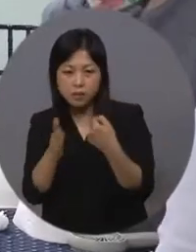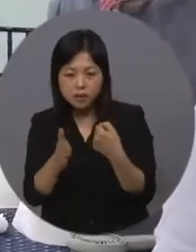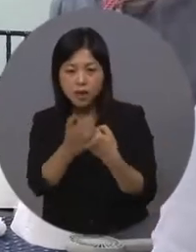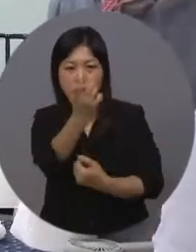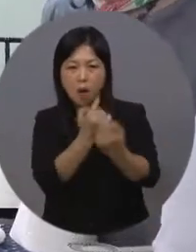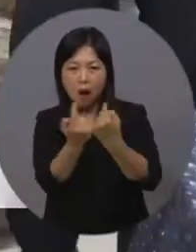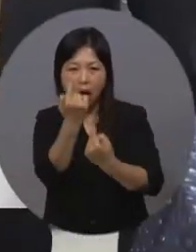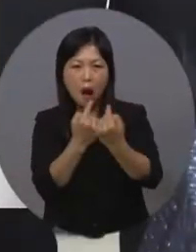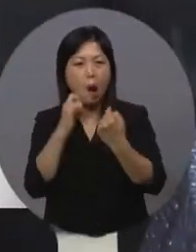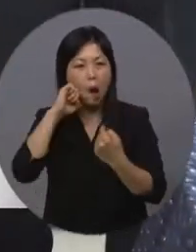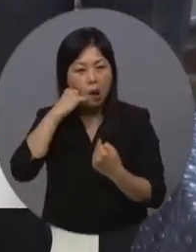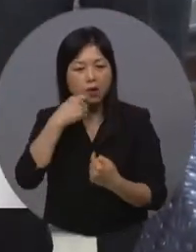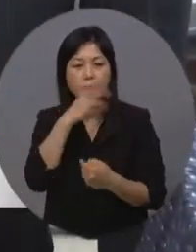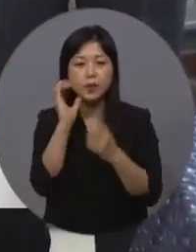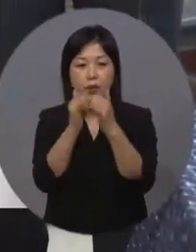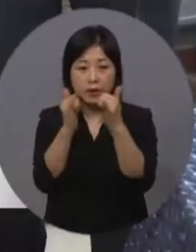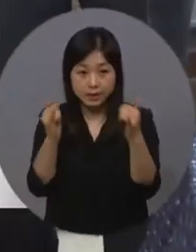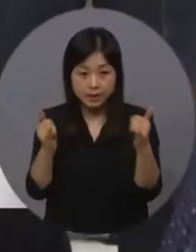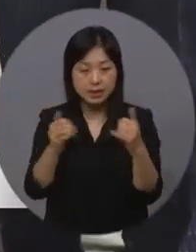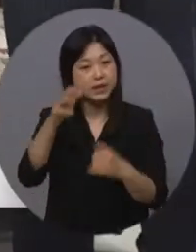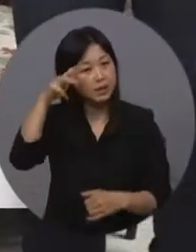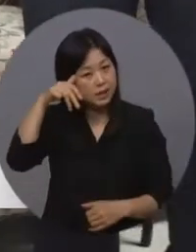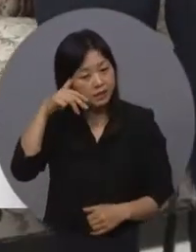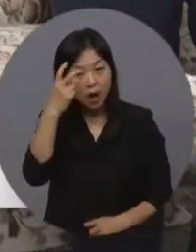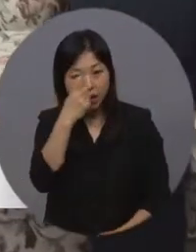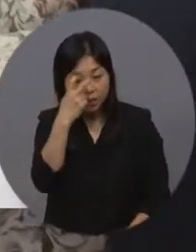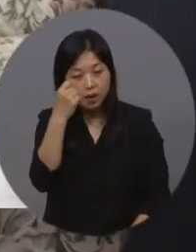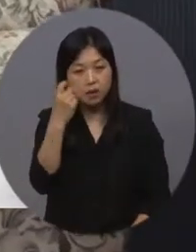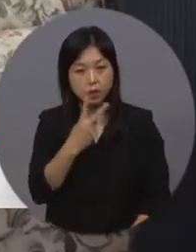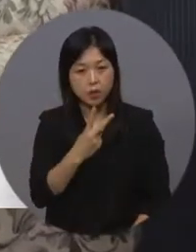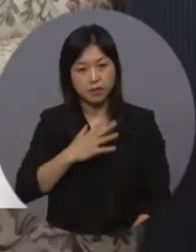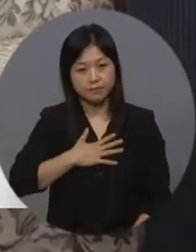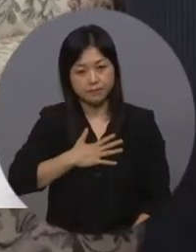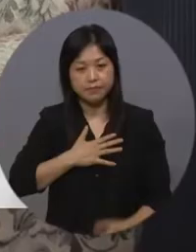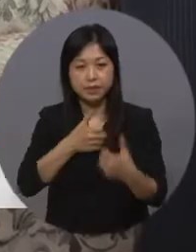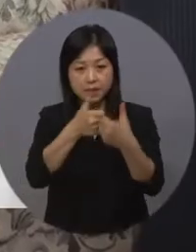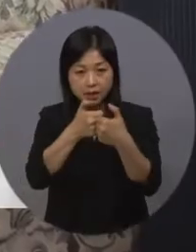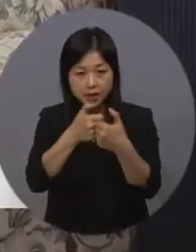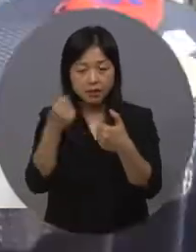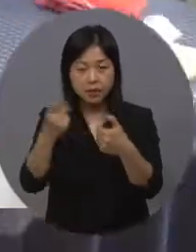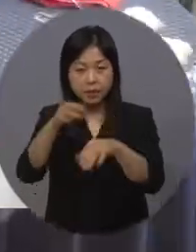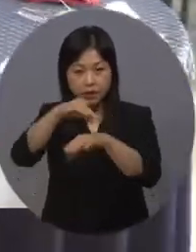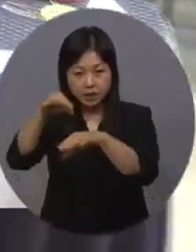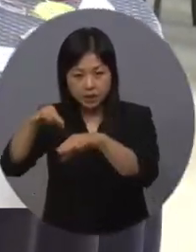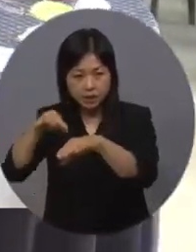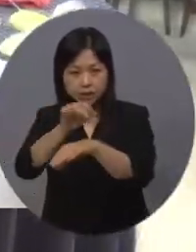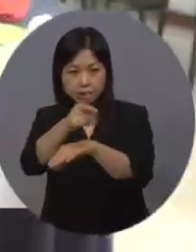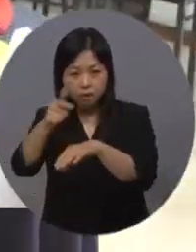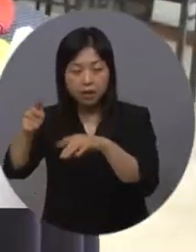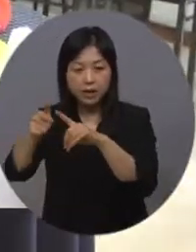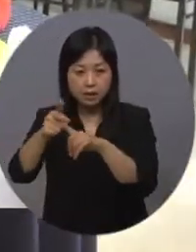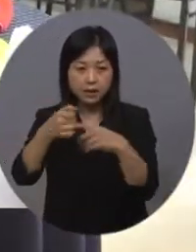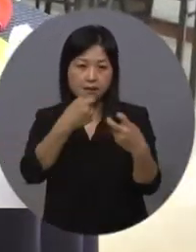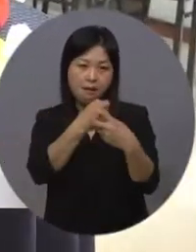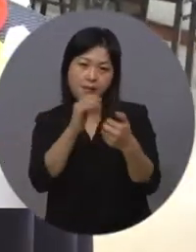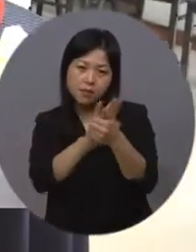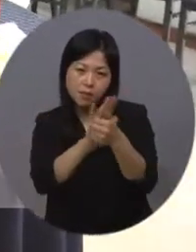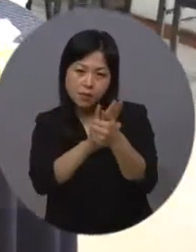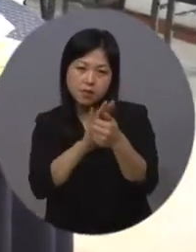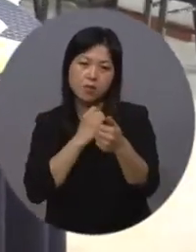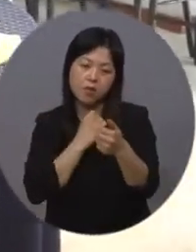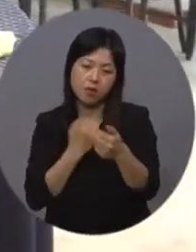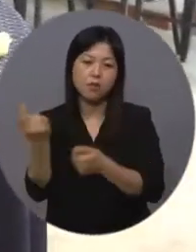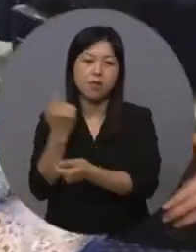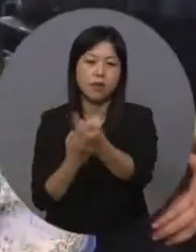치료를 받기 힘들던 어르신들이 치매검진과 심리상담, 침술치료 등 의료서비스를 받기 위해